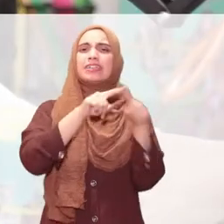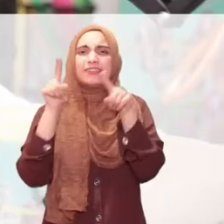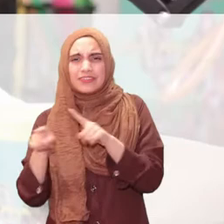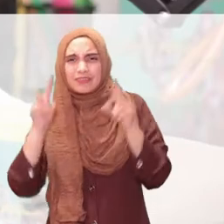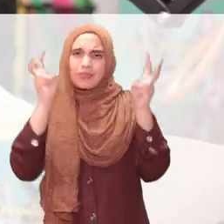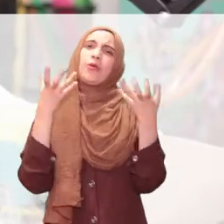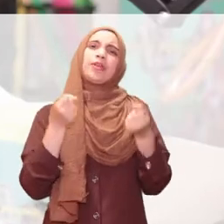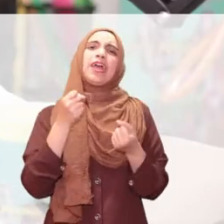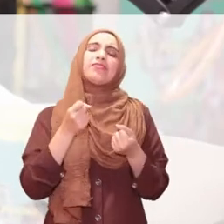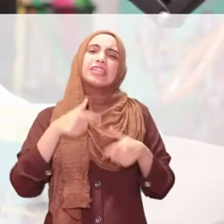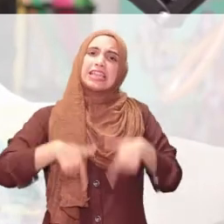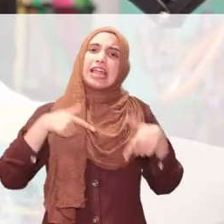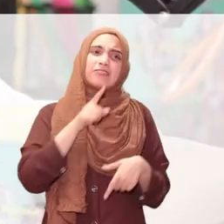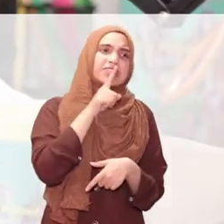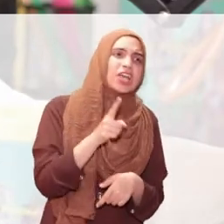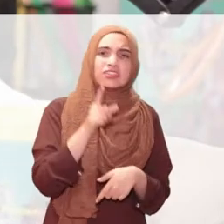की